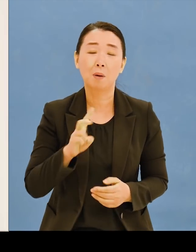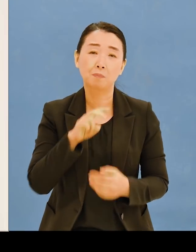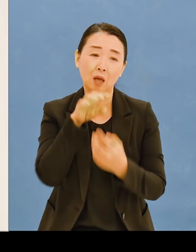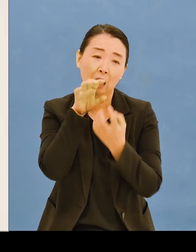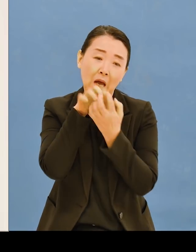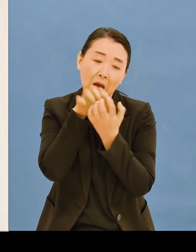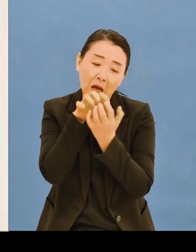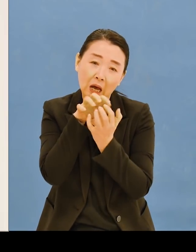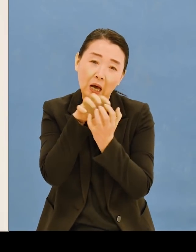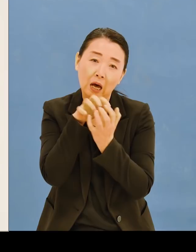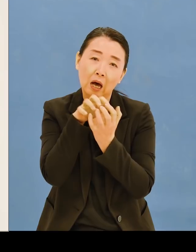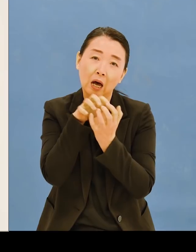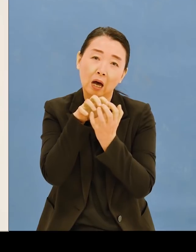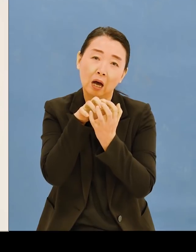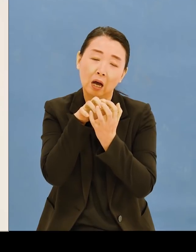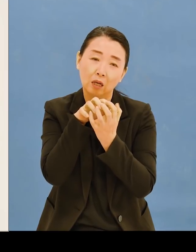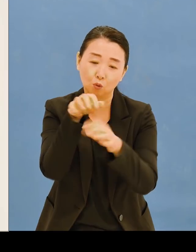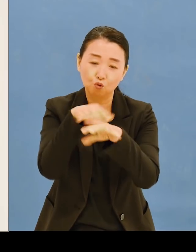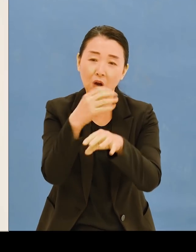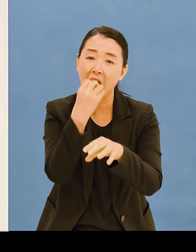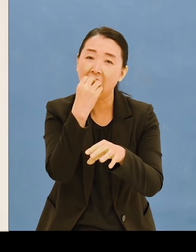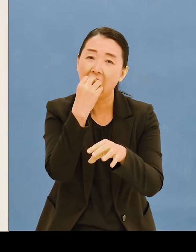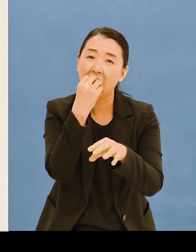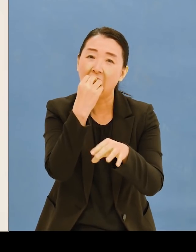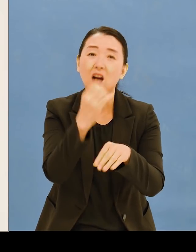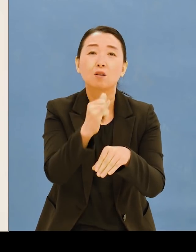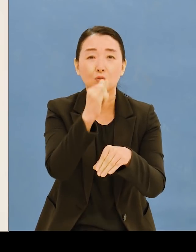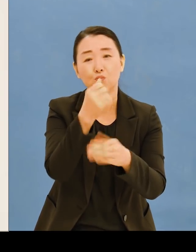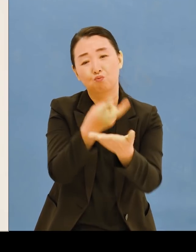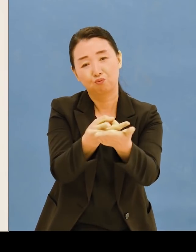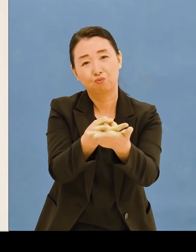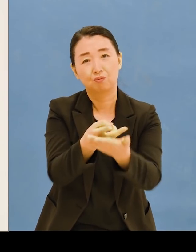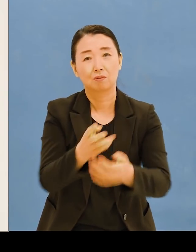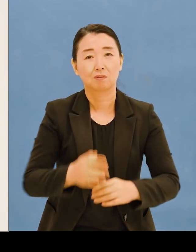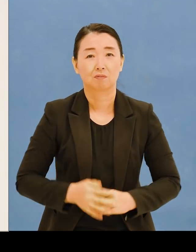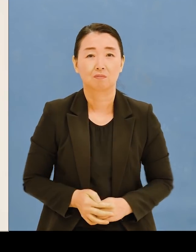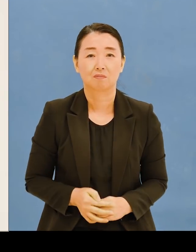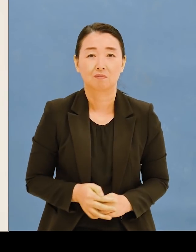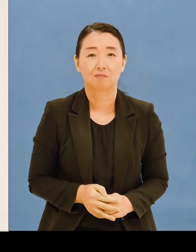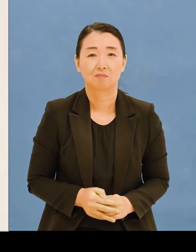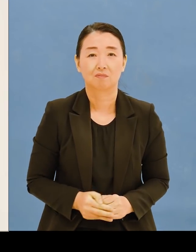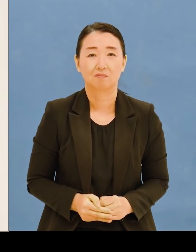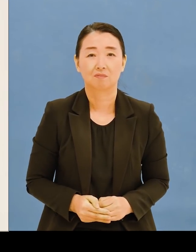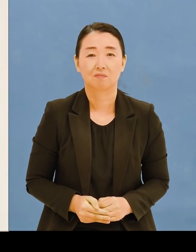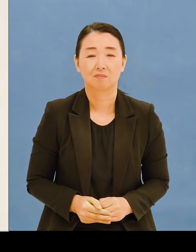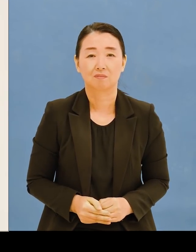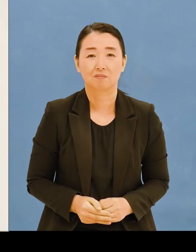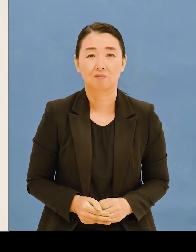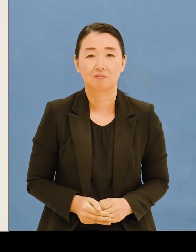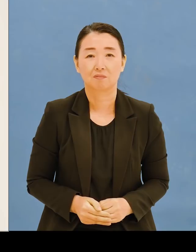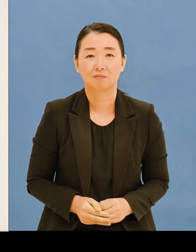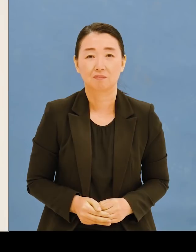덜덜덜덜 이렇게 떨려가지고 이제 수건을 이제 물고 그리고서는 이제 누워 있는데 그때